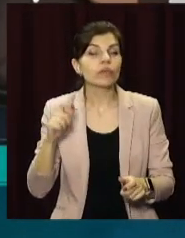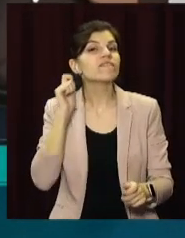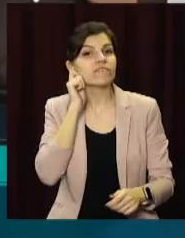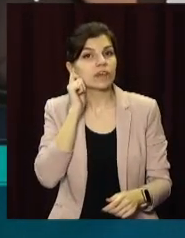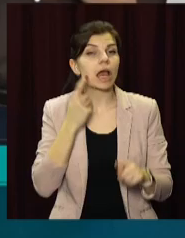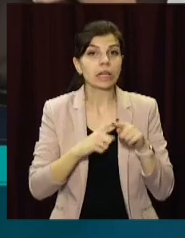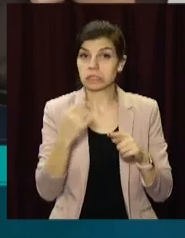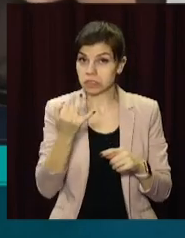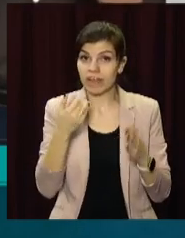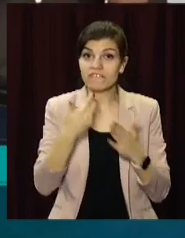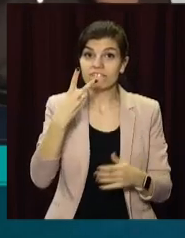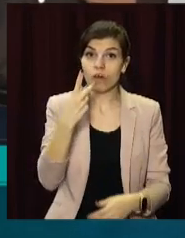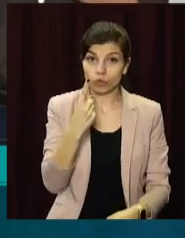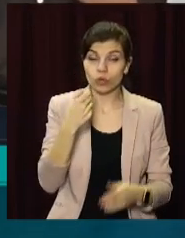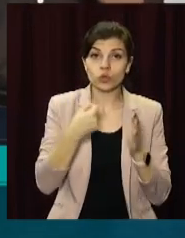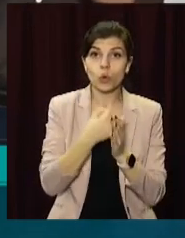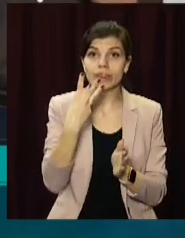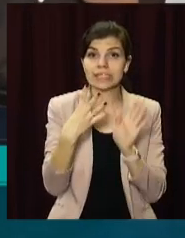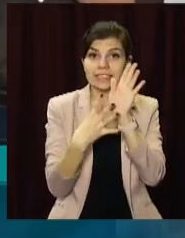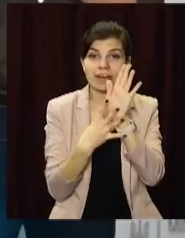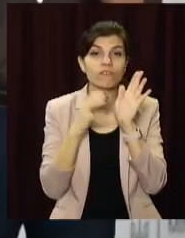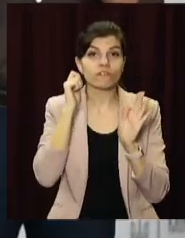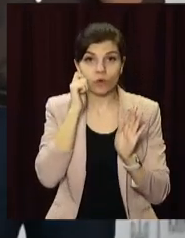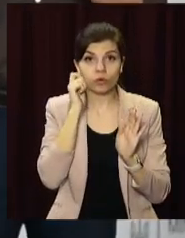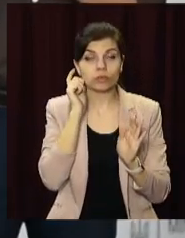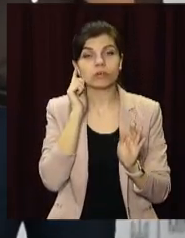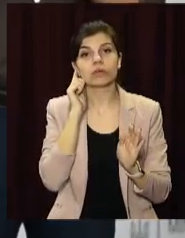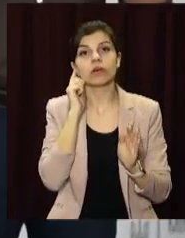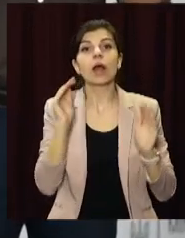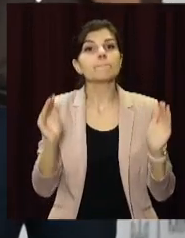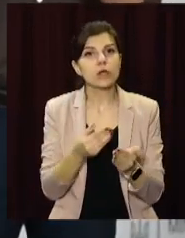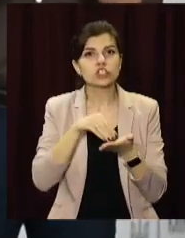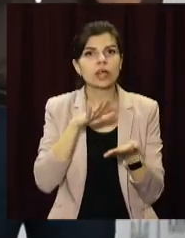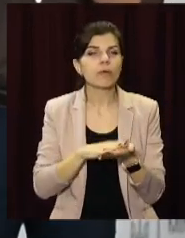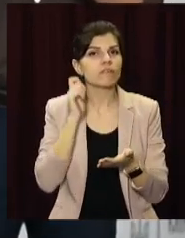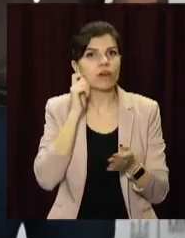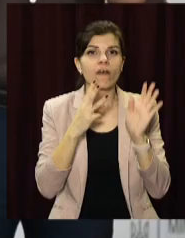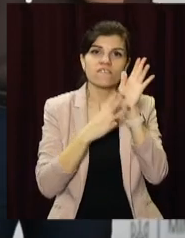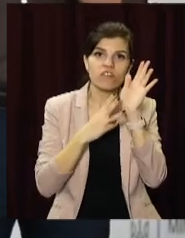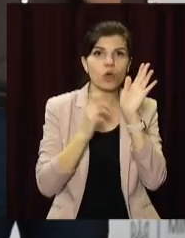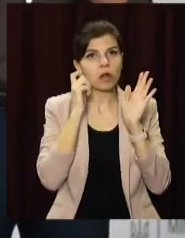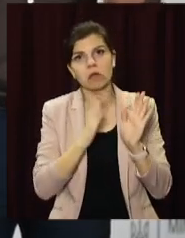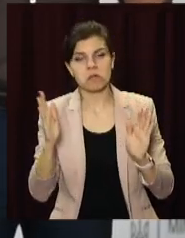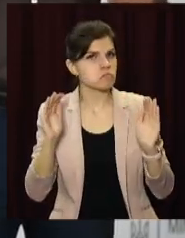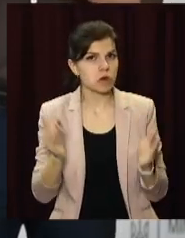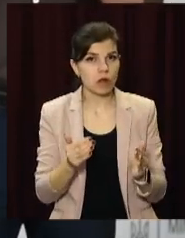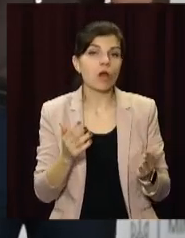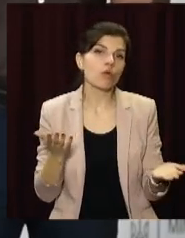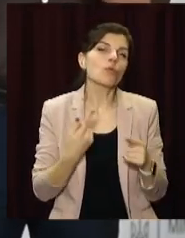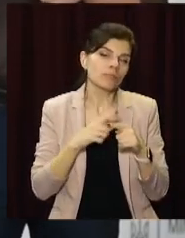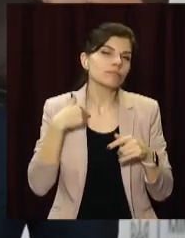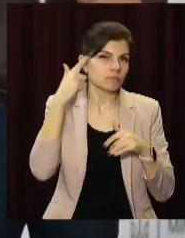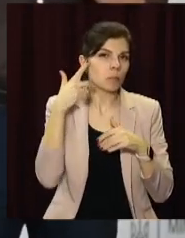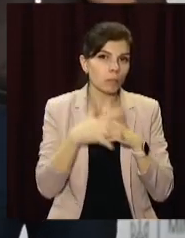І це цікаво. Від 21 до 39 років. Найменше записів вікової категорії 80 і більше років, але це ми